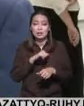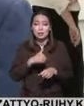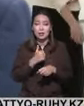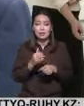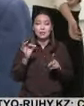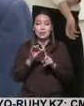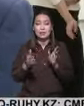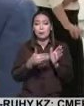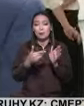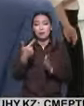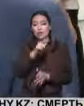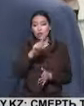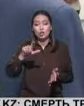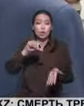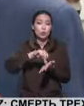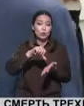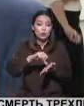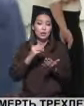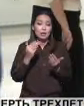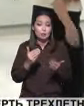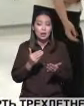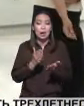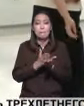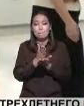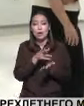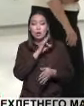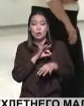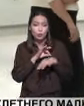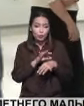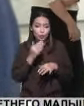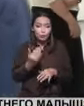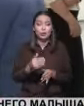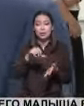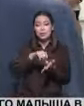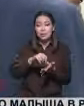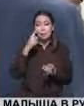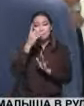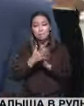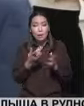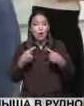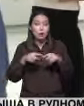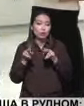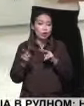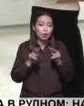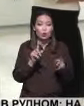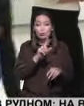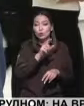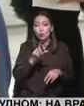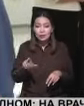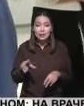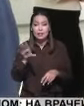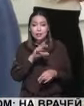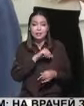призвать граждан участвовать в политических процессах, чтобы, знаете, такое понятие есть общественный контроль, чтобы люди чувствовали, что